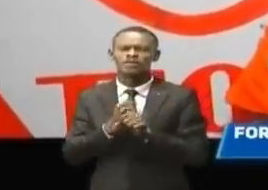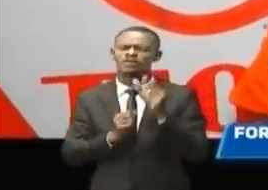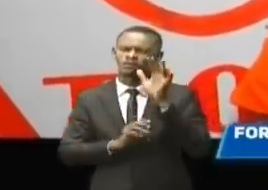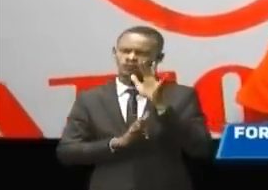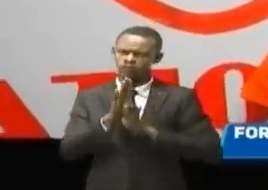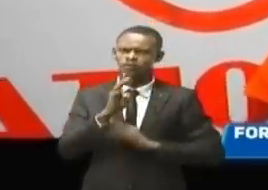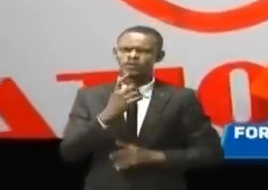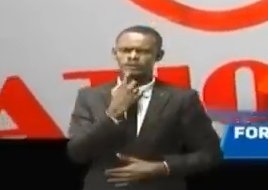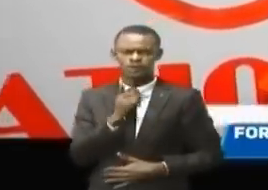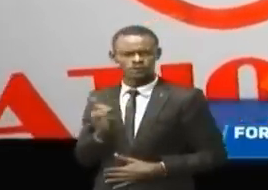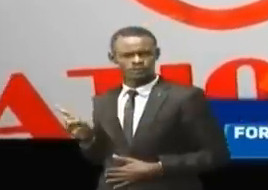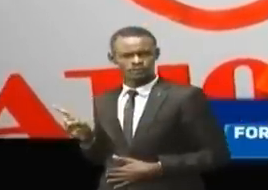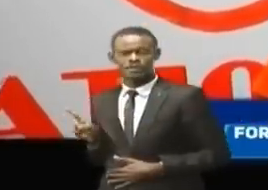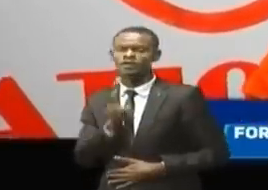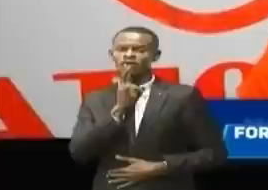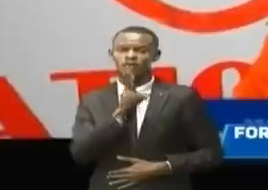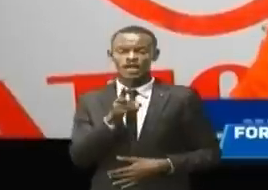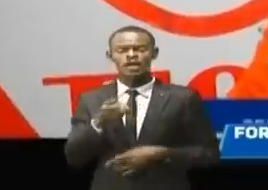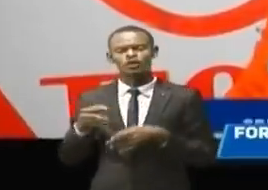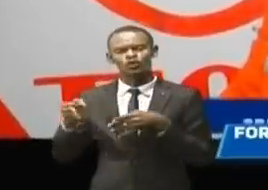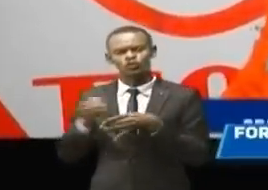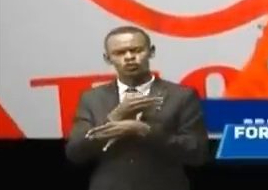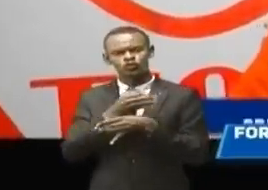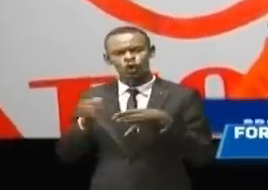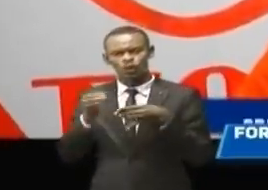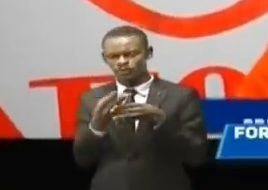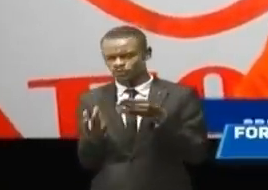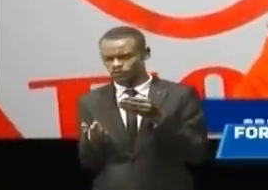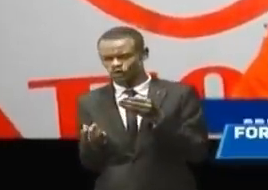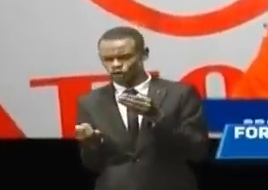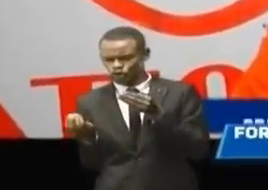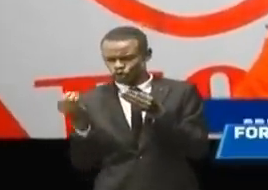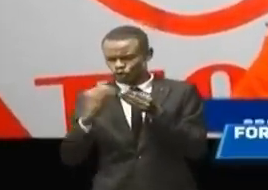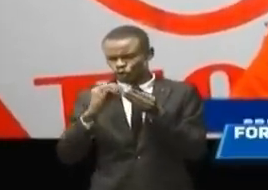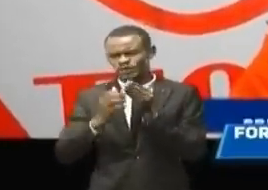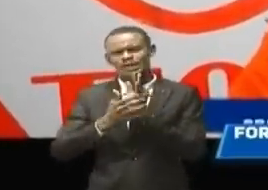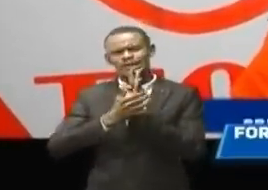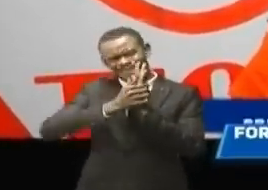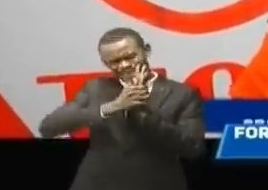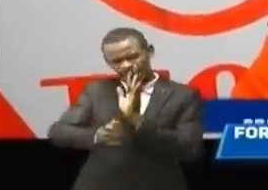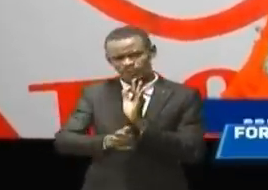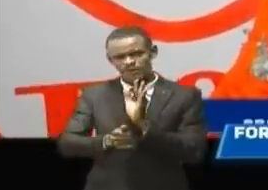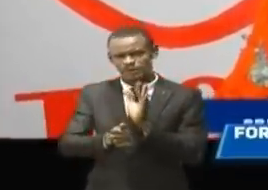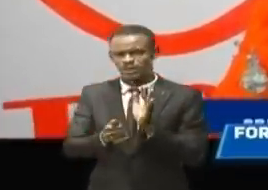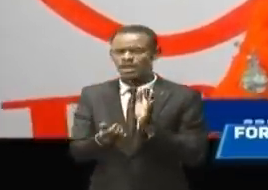formations de renforcement des capacités, mais nous faisons également la conscientisation de la femme pour qu'elle